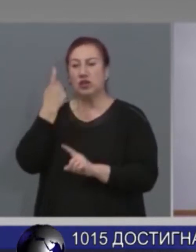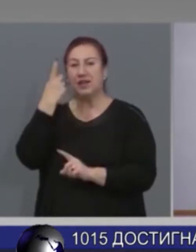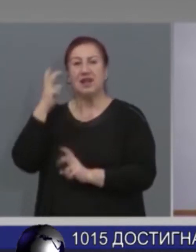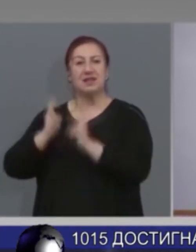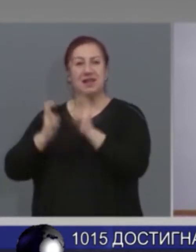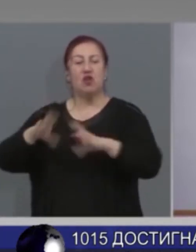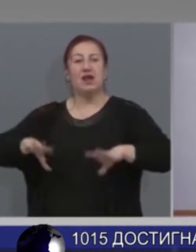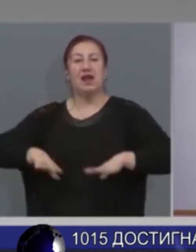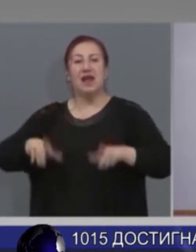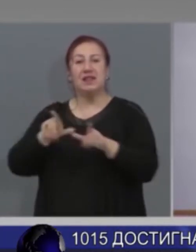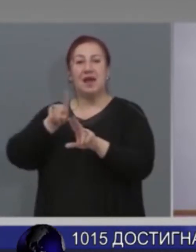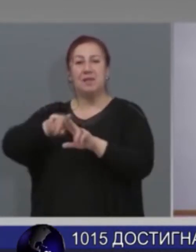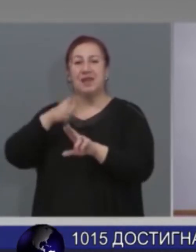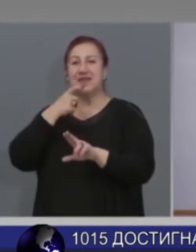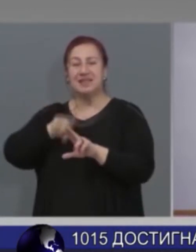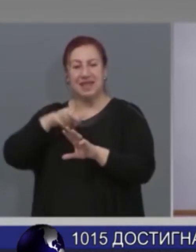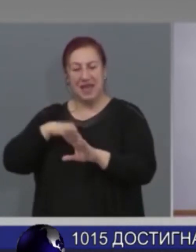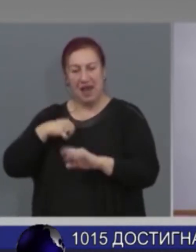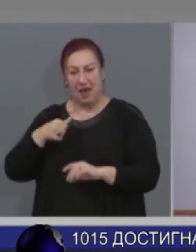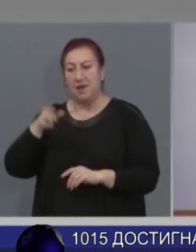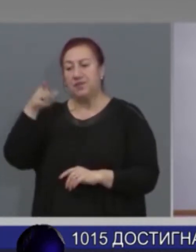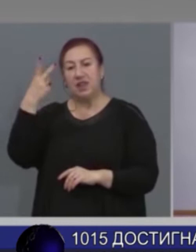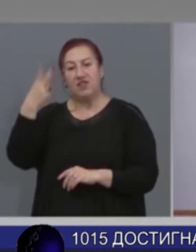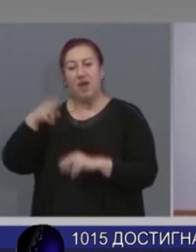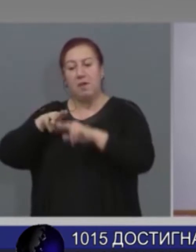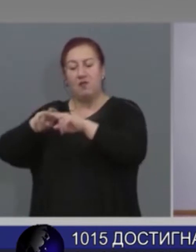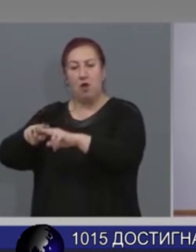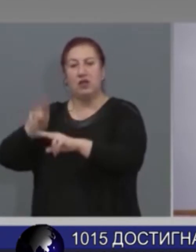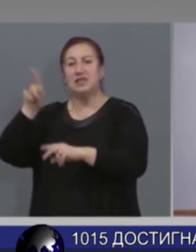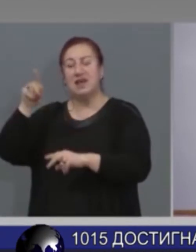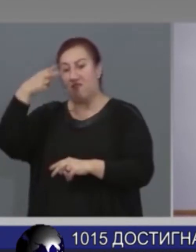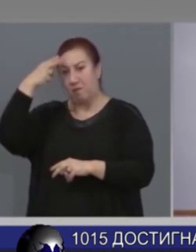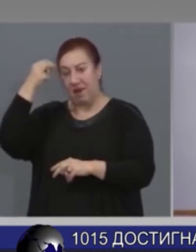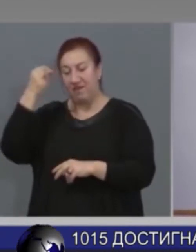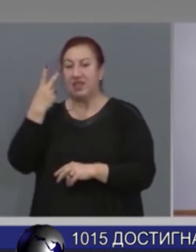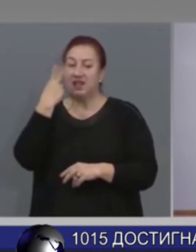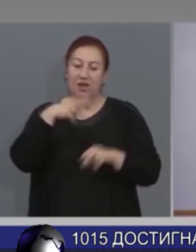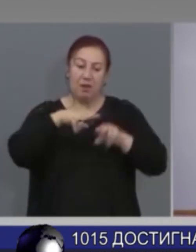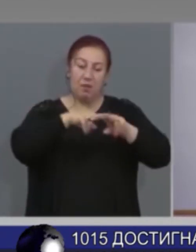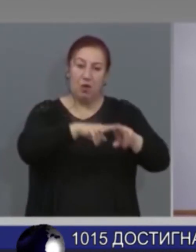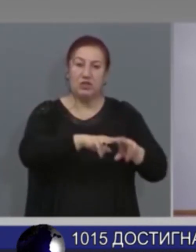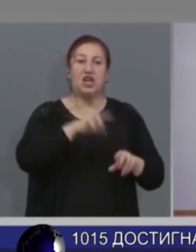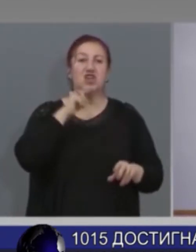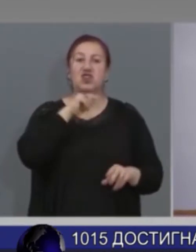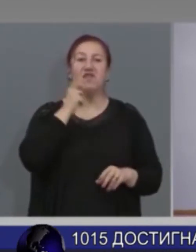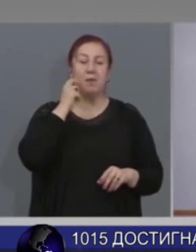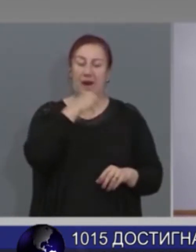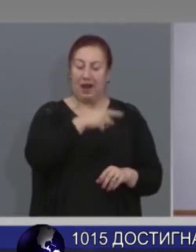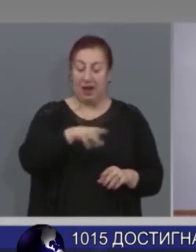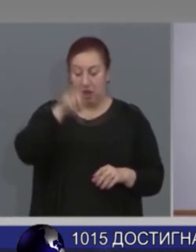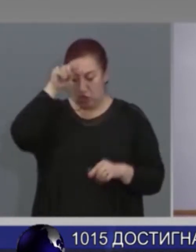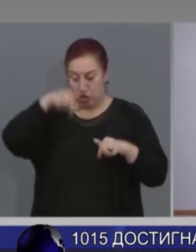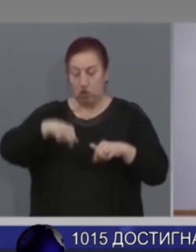2 ма в Умбал Плевен и 2 ма в Умбал Червен Брек. За София са 16 случая,